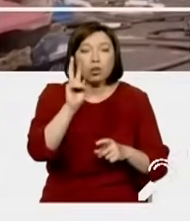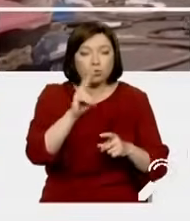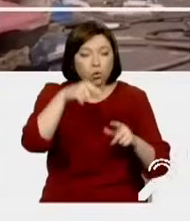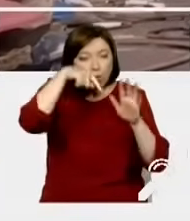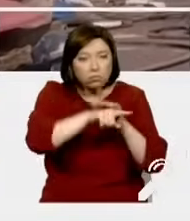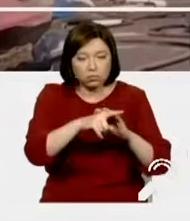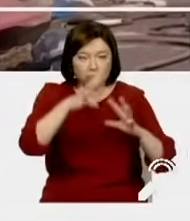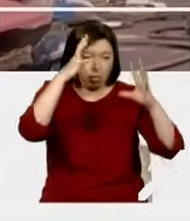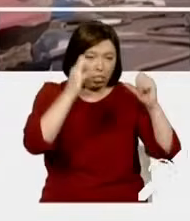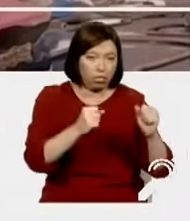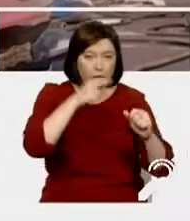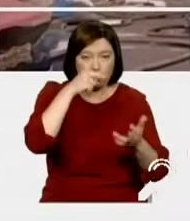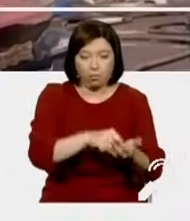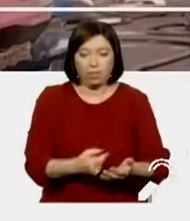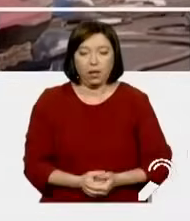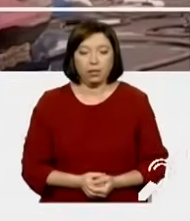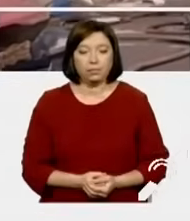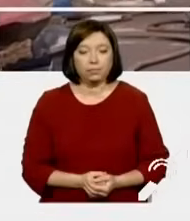clădirii distruse.